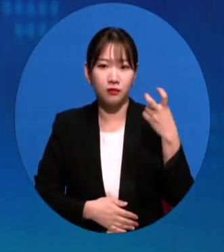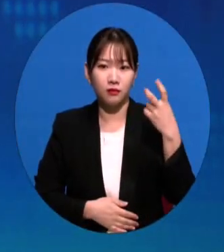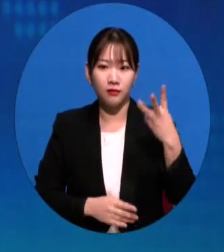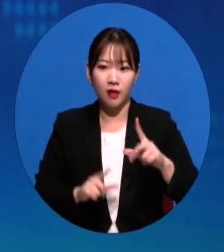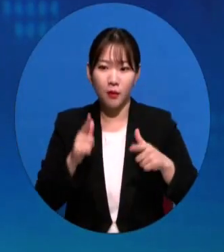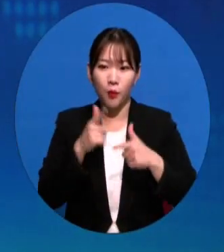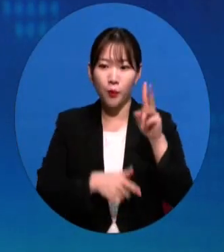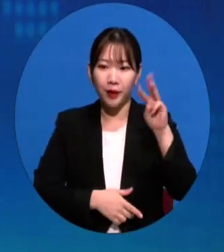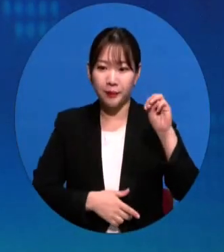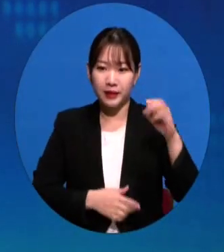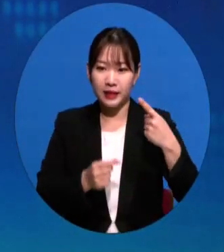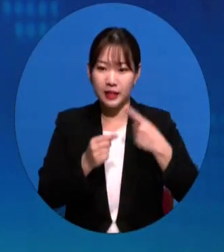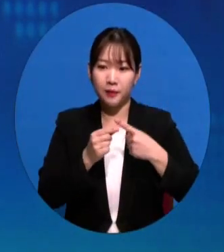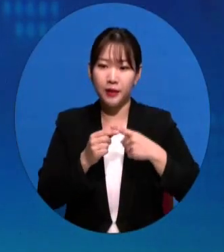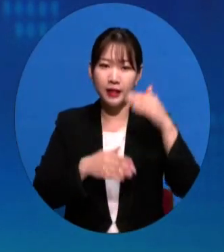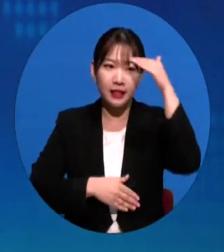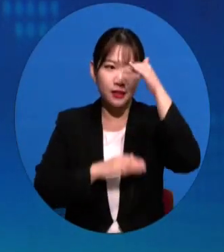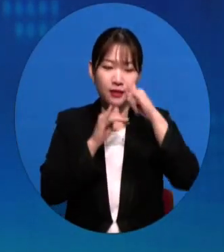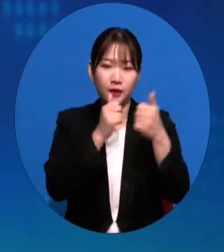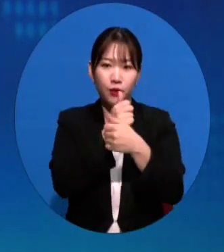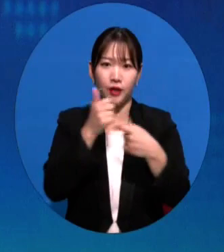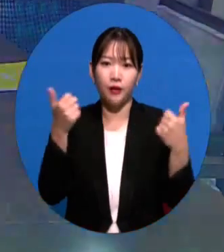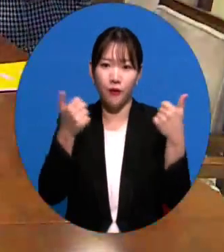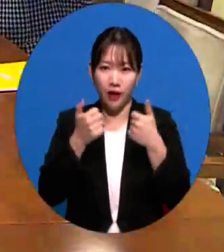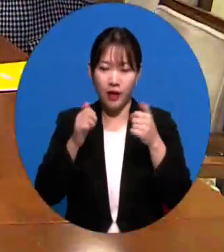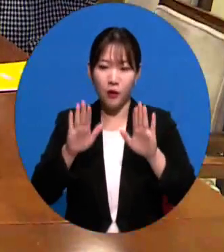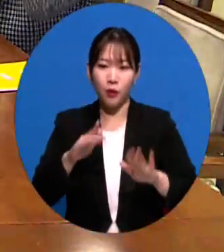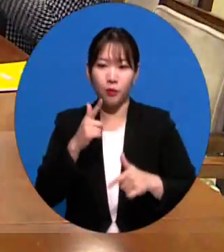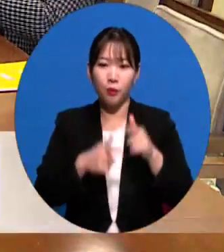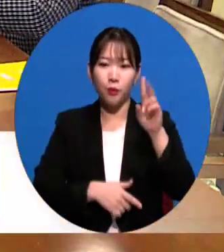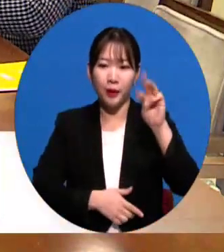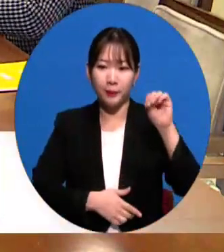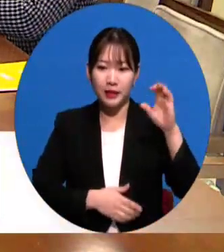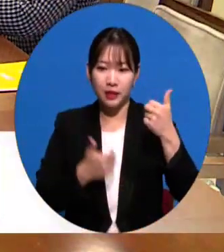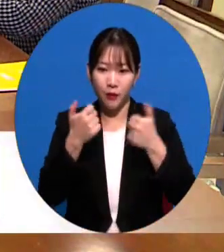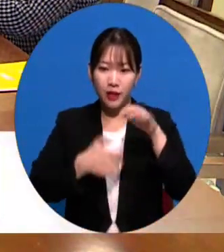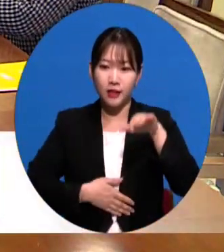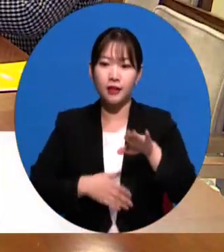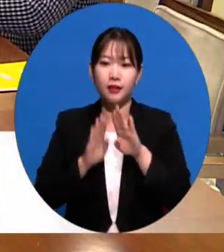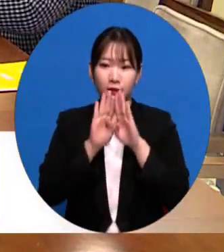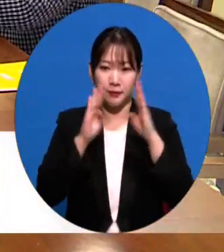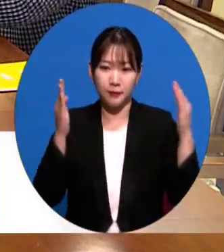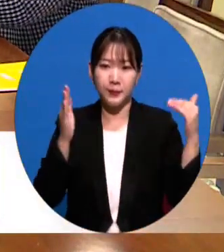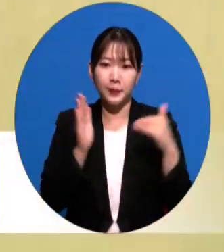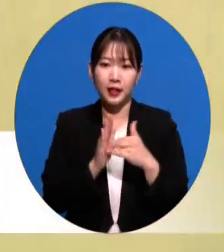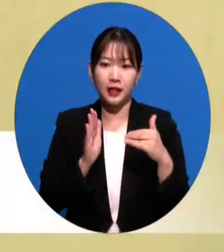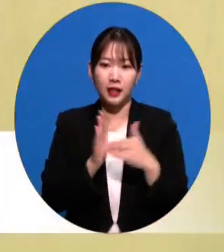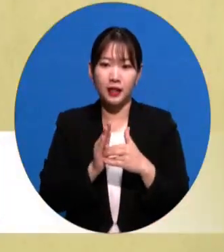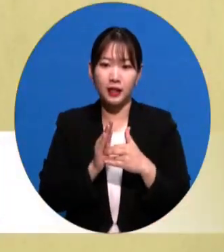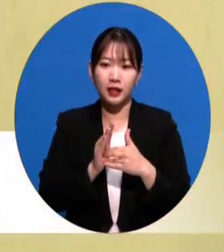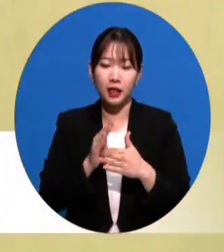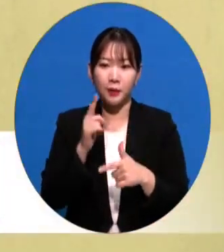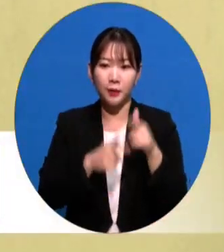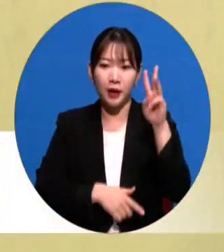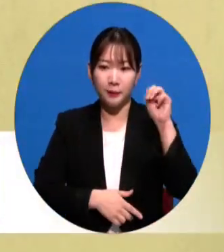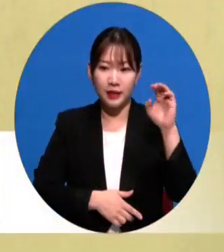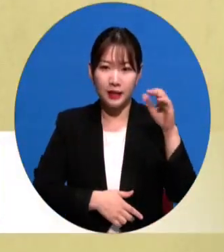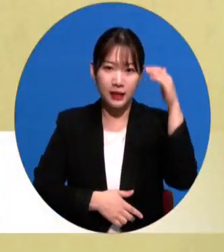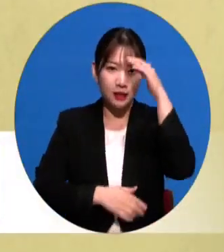2023년 목포 MBC 첫 시청자위원회 회의가 오늘 목포문화방송 회의실에서 열렸습니다. 목포